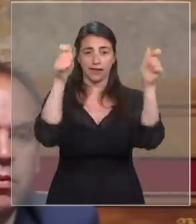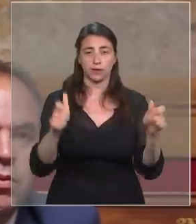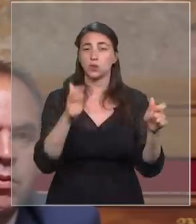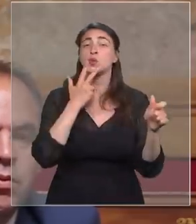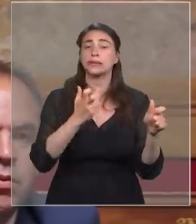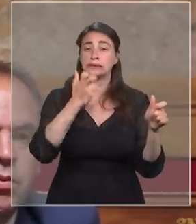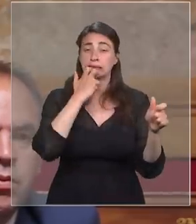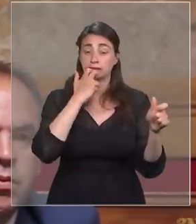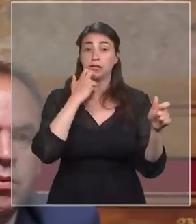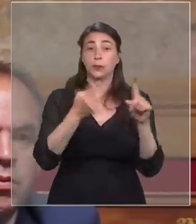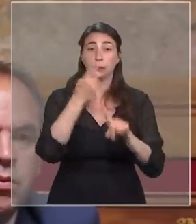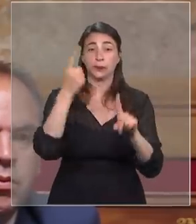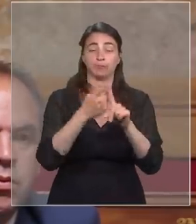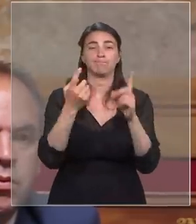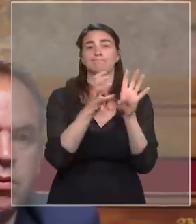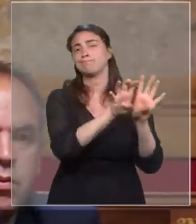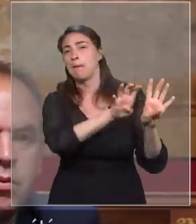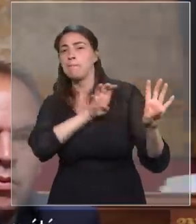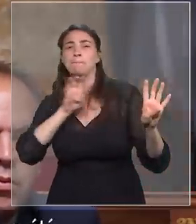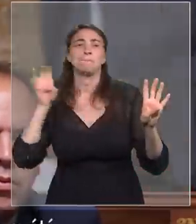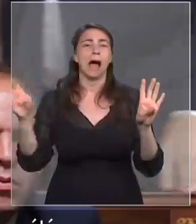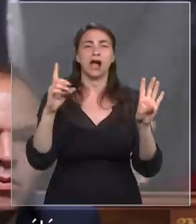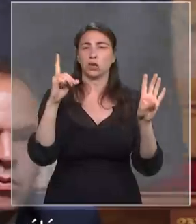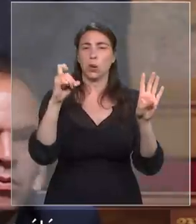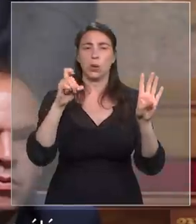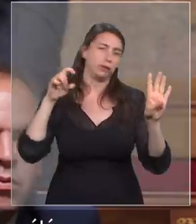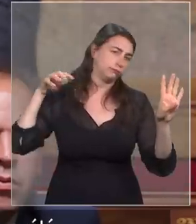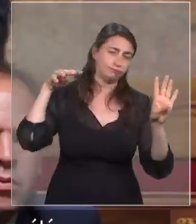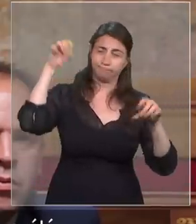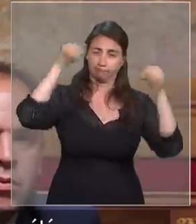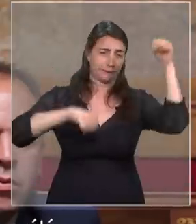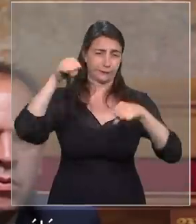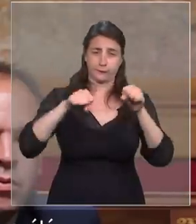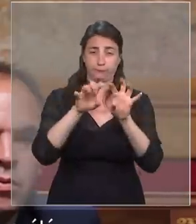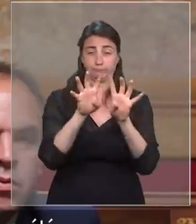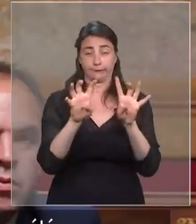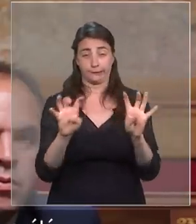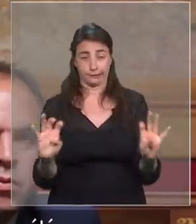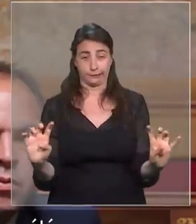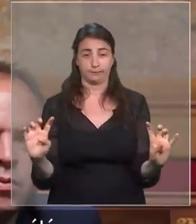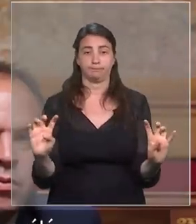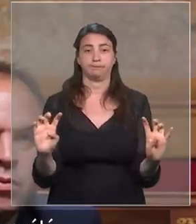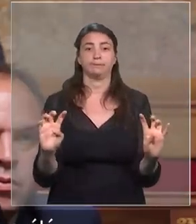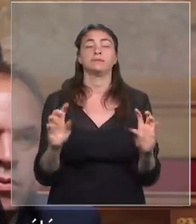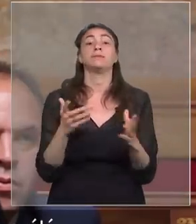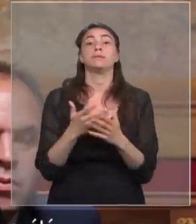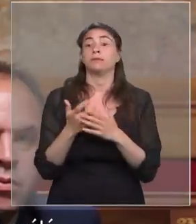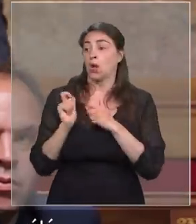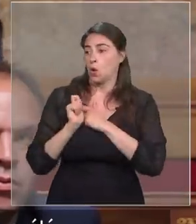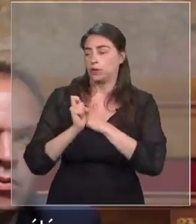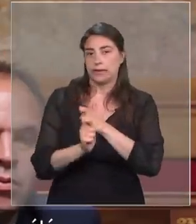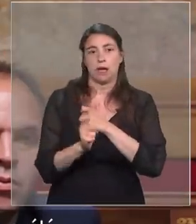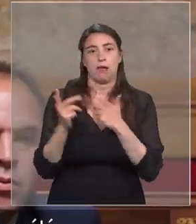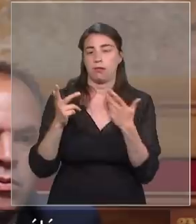majeure, le barrage hydroélectrique de Kakhovka. Les conséquences de ce crime de guerre sont tragiques.